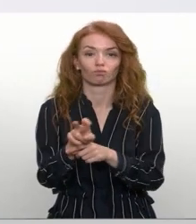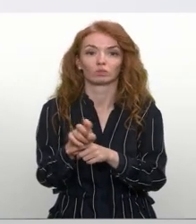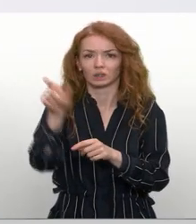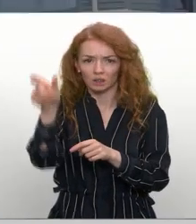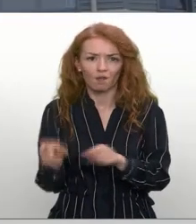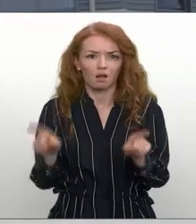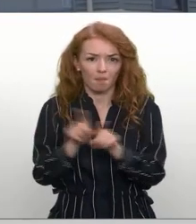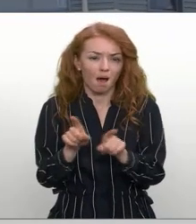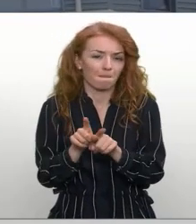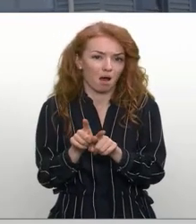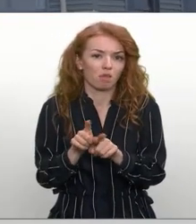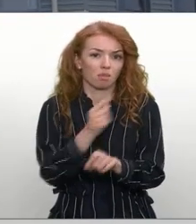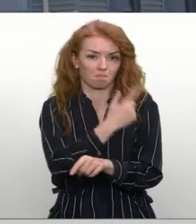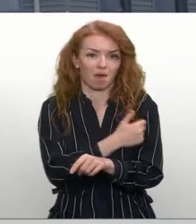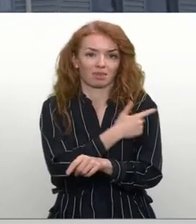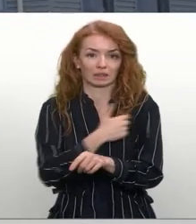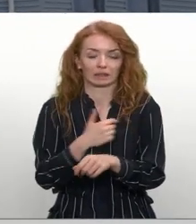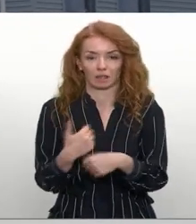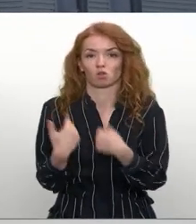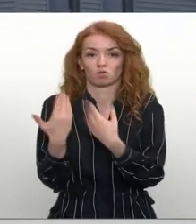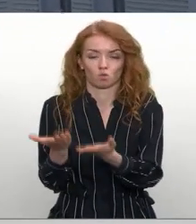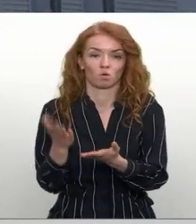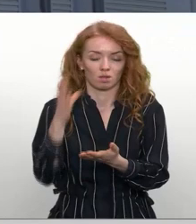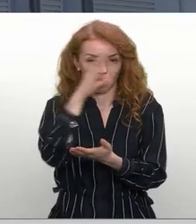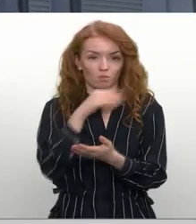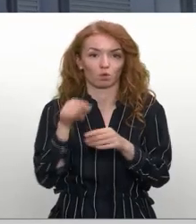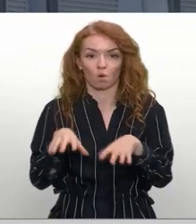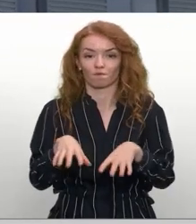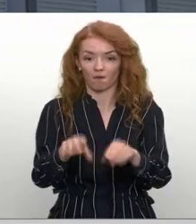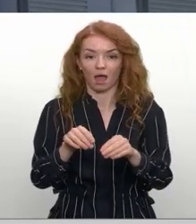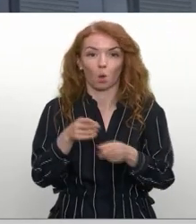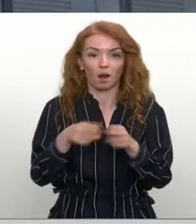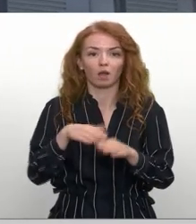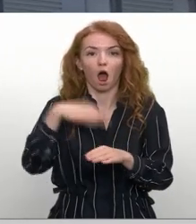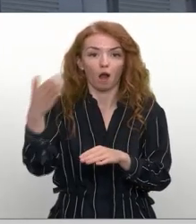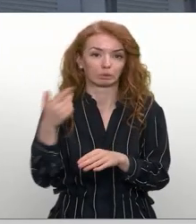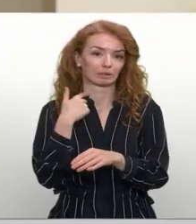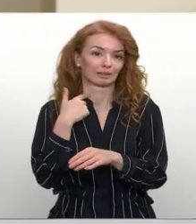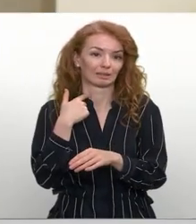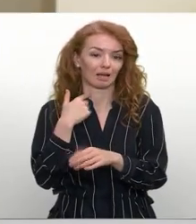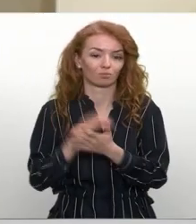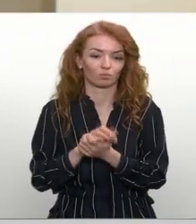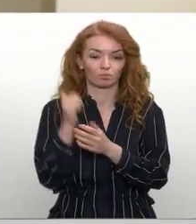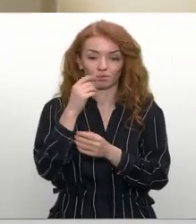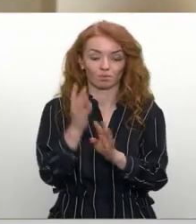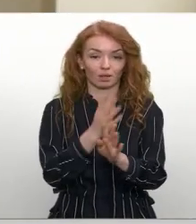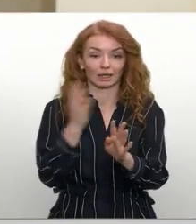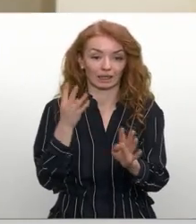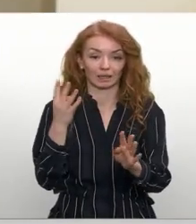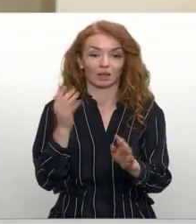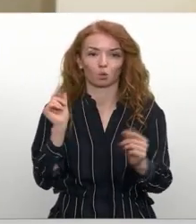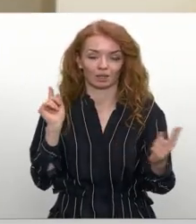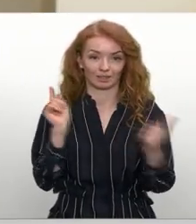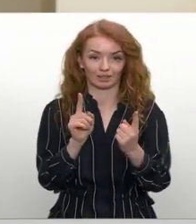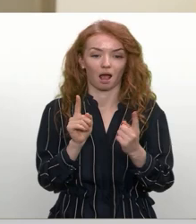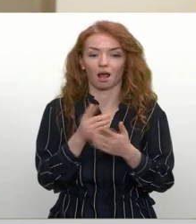Cilvēkiem arī tā pati medicīna, pati iespēja veikt šādu operāciju ārpus Rīgas kļūt pieejamāk. Nu, rindas arī principā ir īsākas,